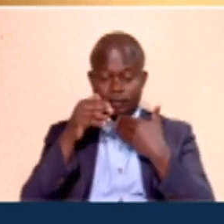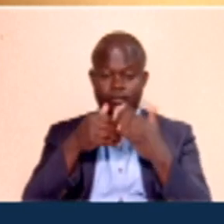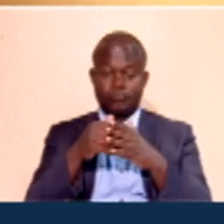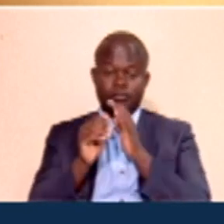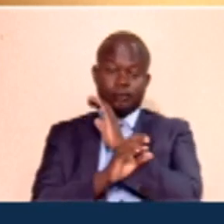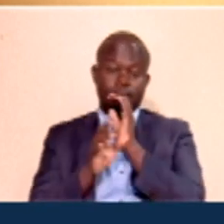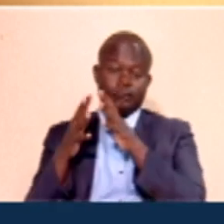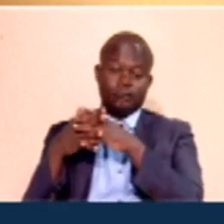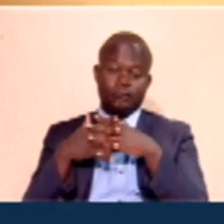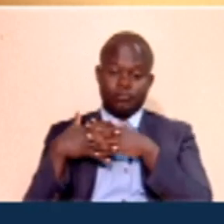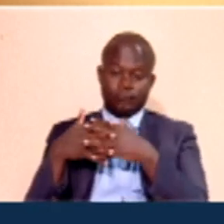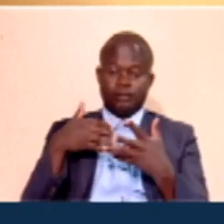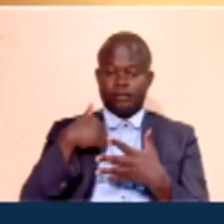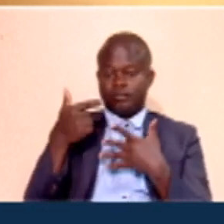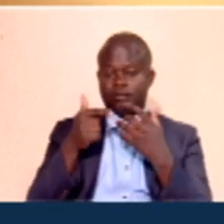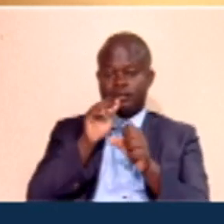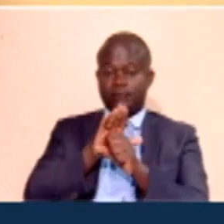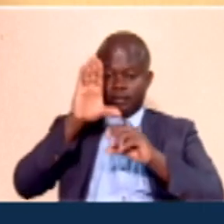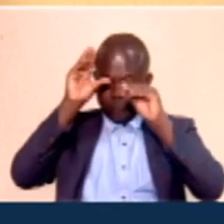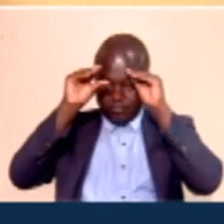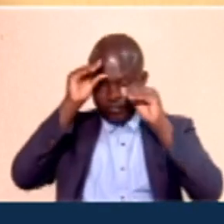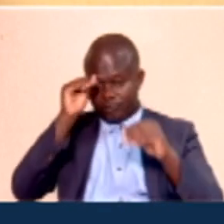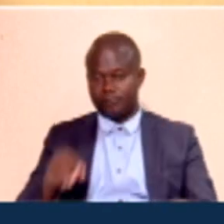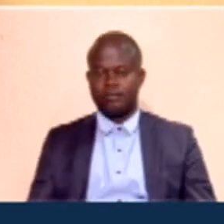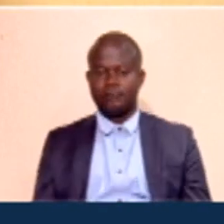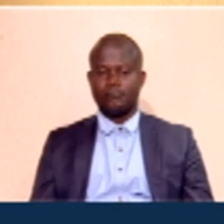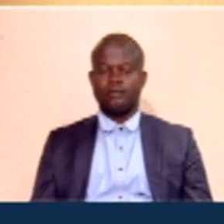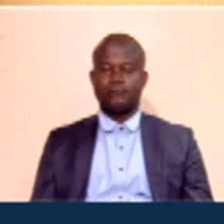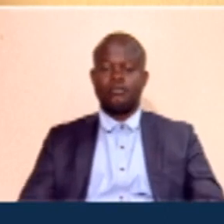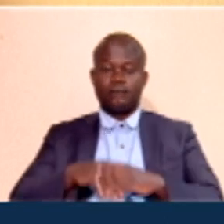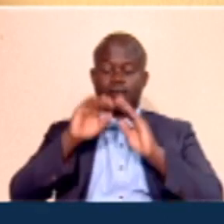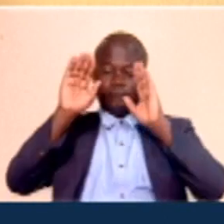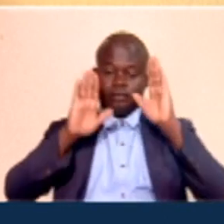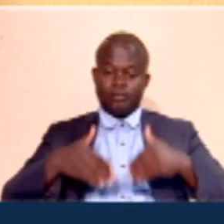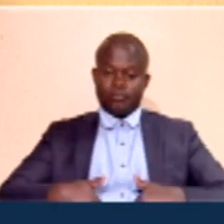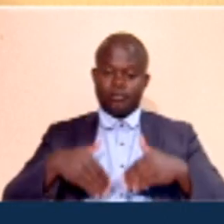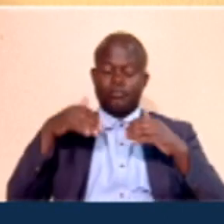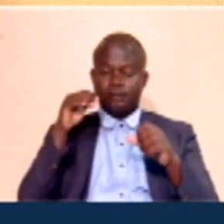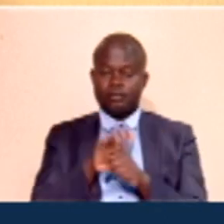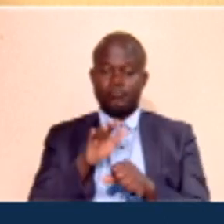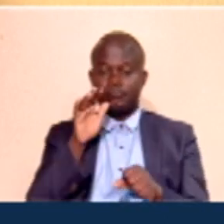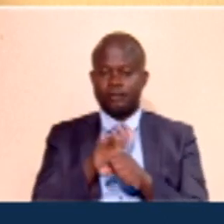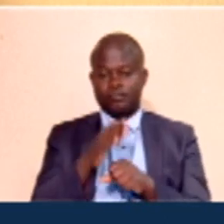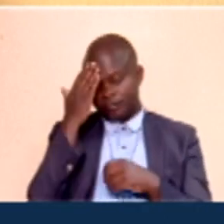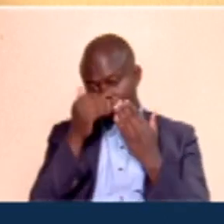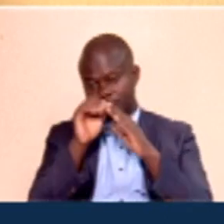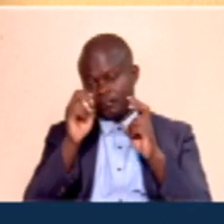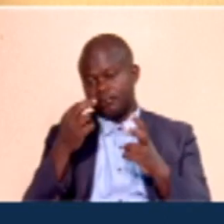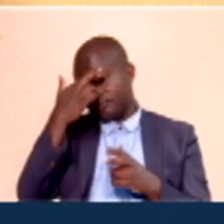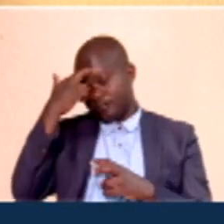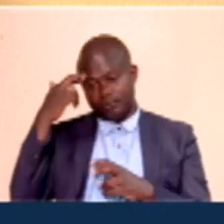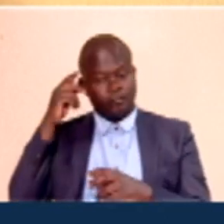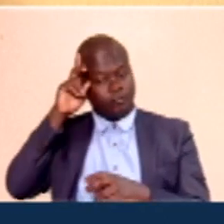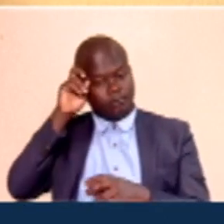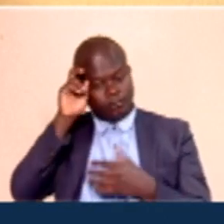America gifite ibintu byinshi twakwigiraho. Uruhare rw'urubyiruko ni runini cyane, kubera ko ku mpamvu ntekereza